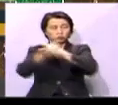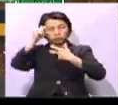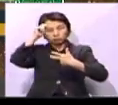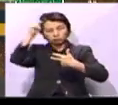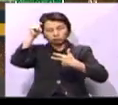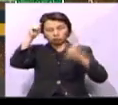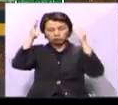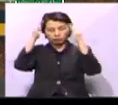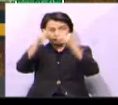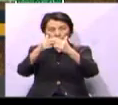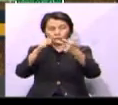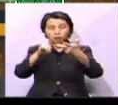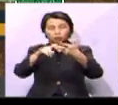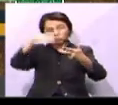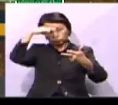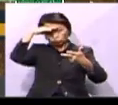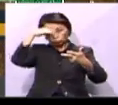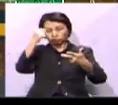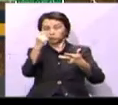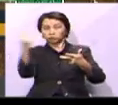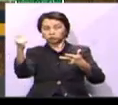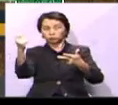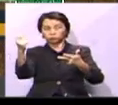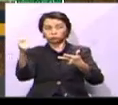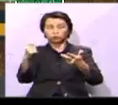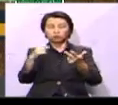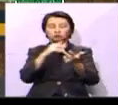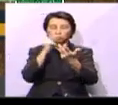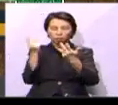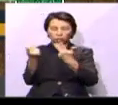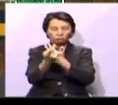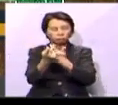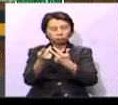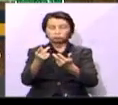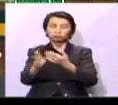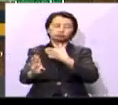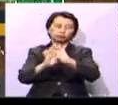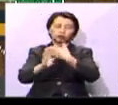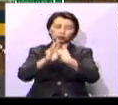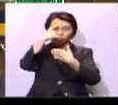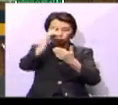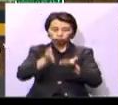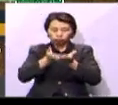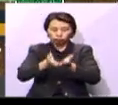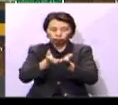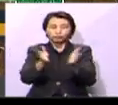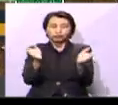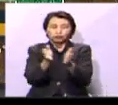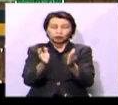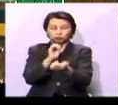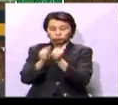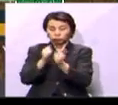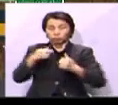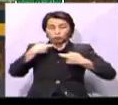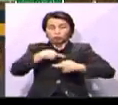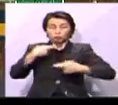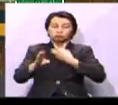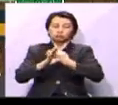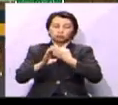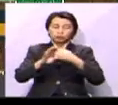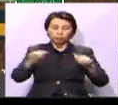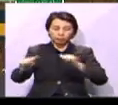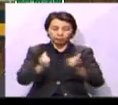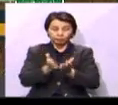Terengganu, Pahang dan juga Johor Timur yang mana keadaan ini adalah berbahaya kepada bot-bot kecil serta sukan dan rekreasi laut,